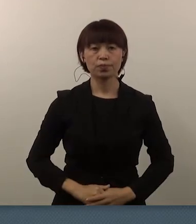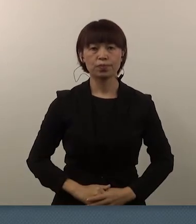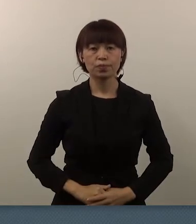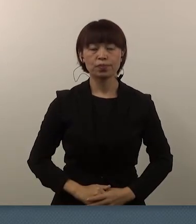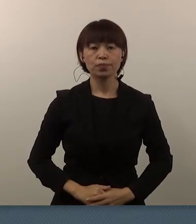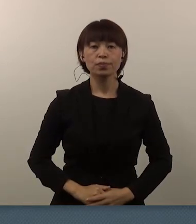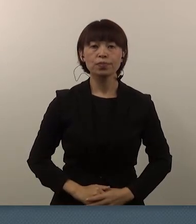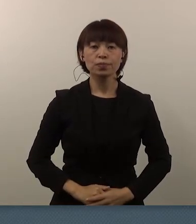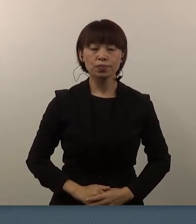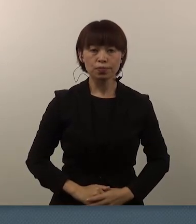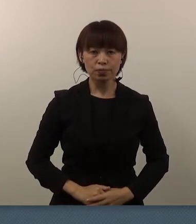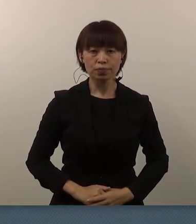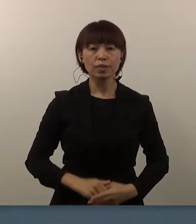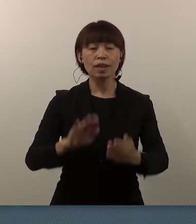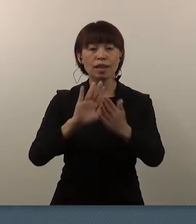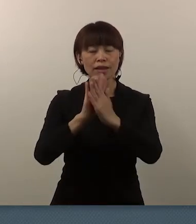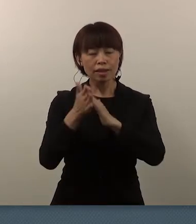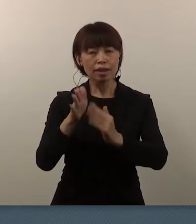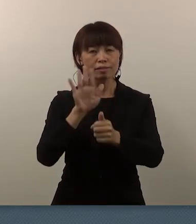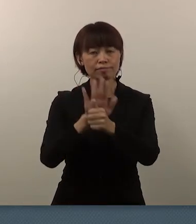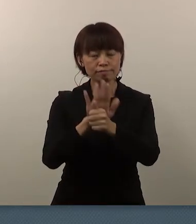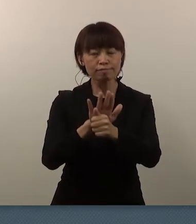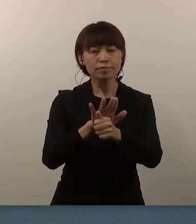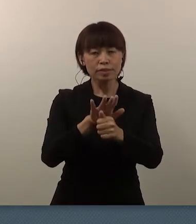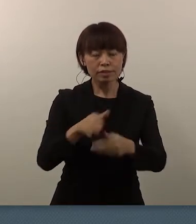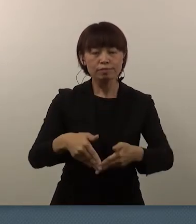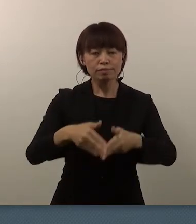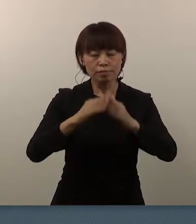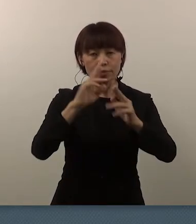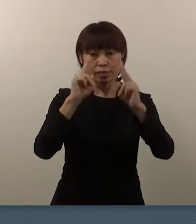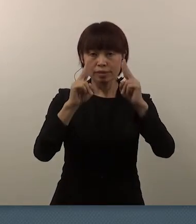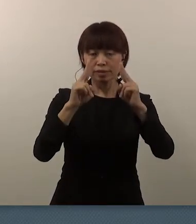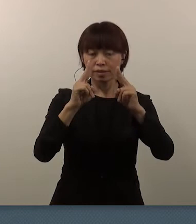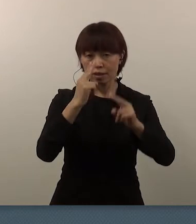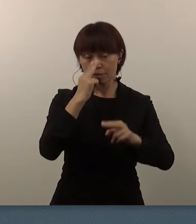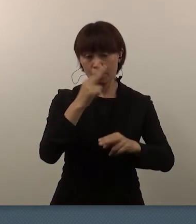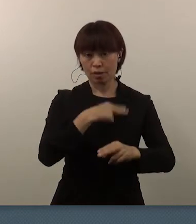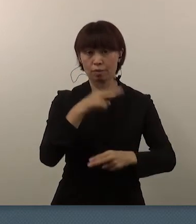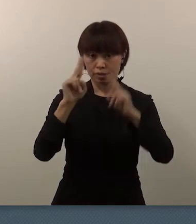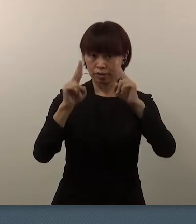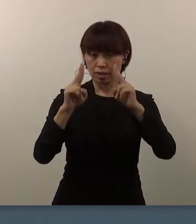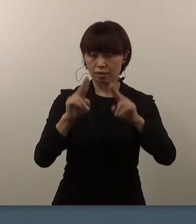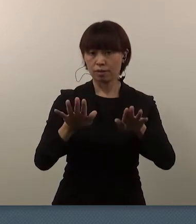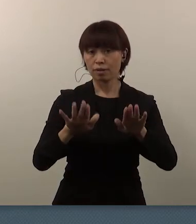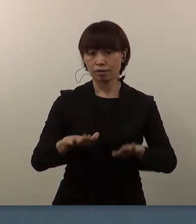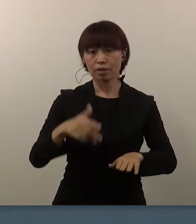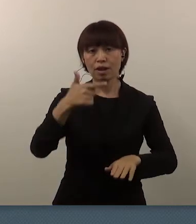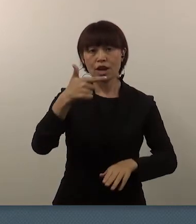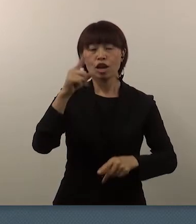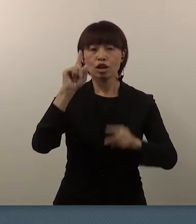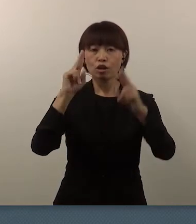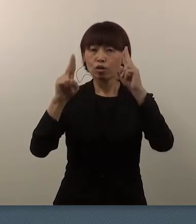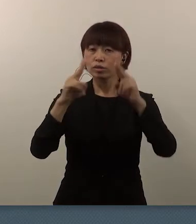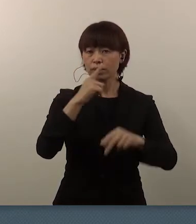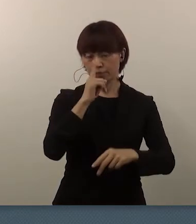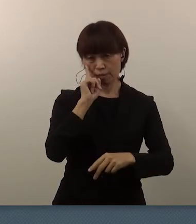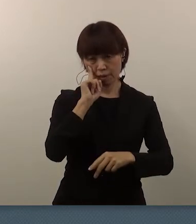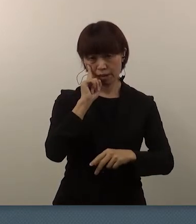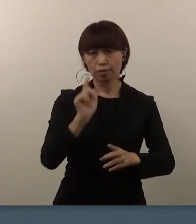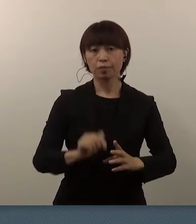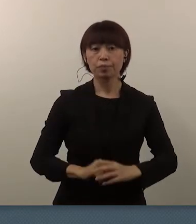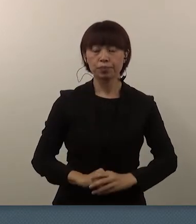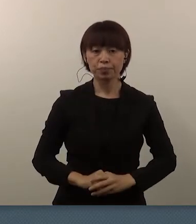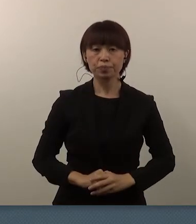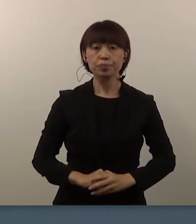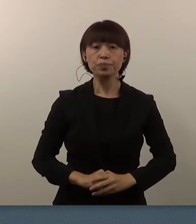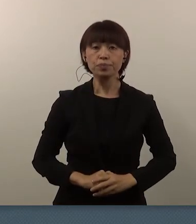県が支援して県内進出を果たしたベトナム企業は今回で6社目となります。今後もベトナムをは